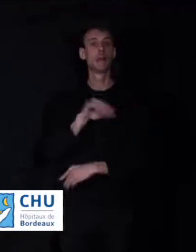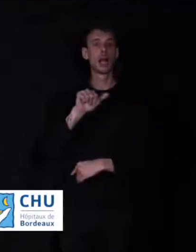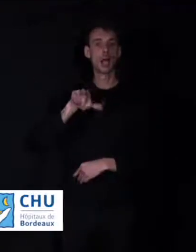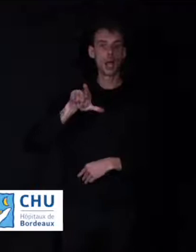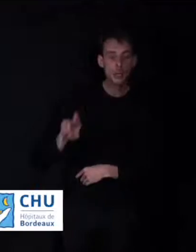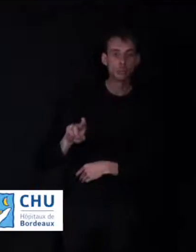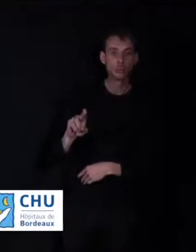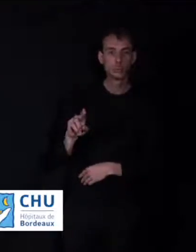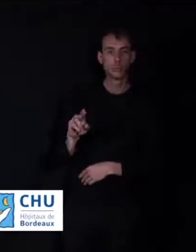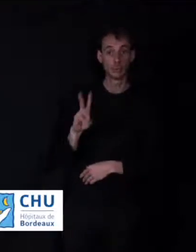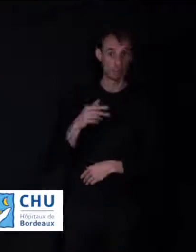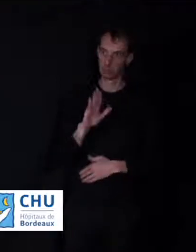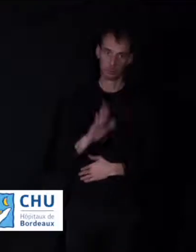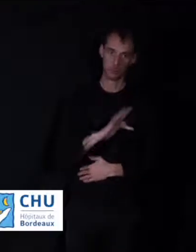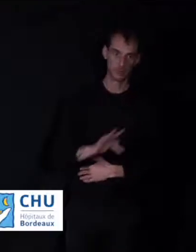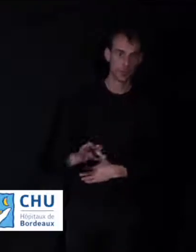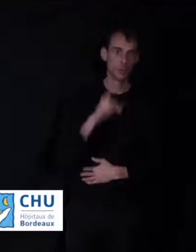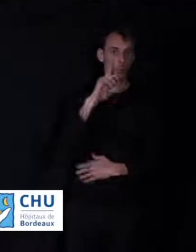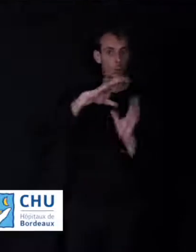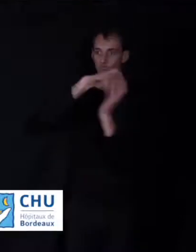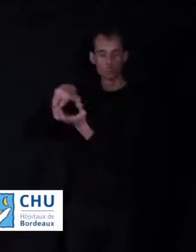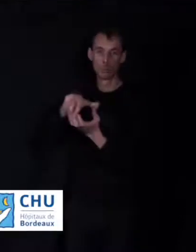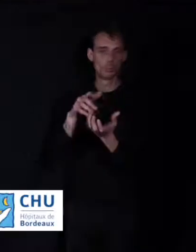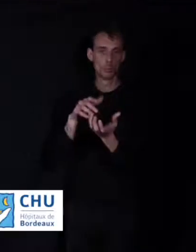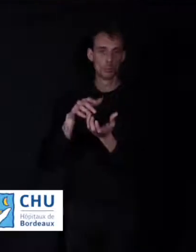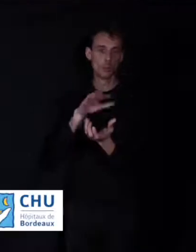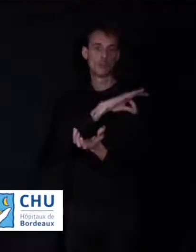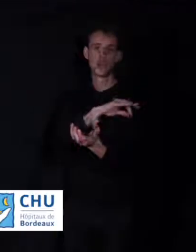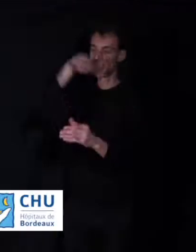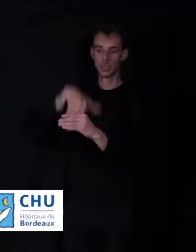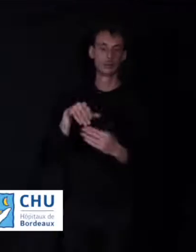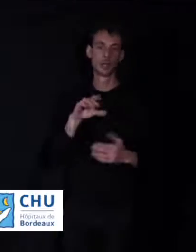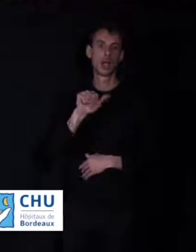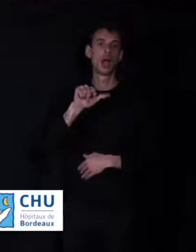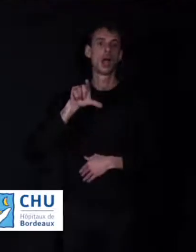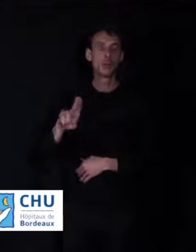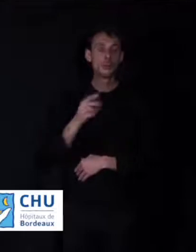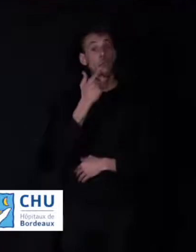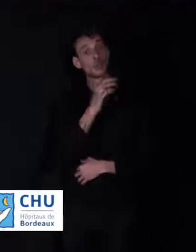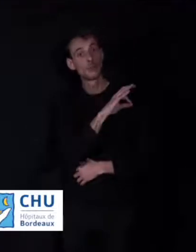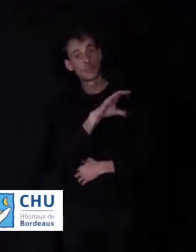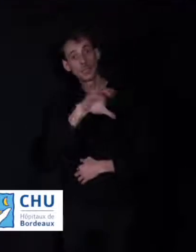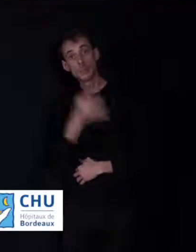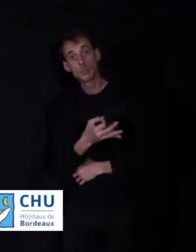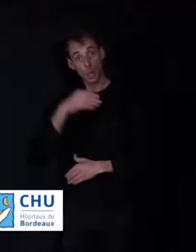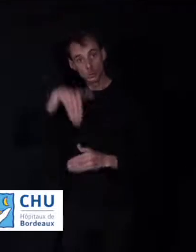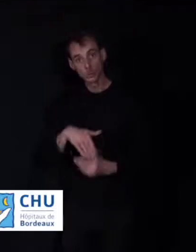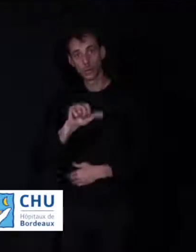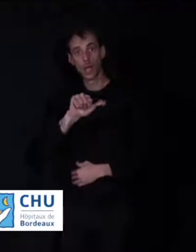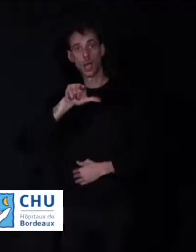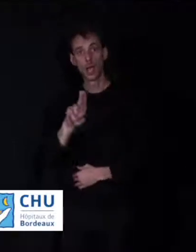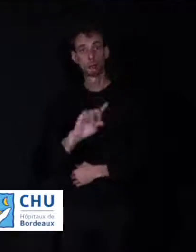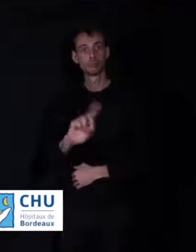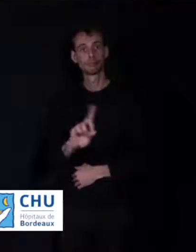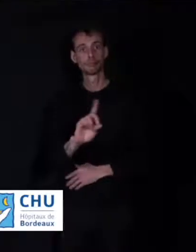même utilisé dans les vaccins dans le monde entier. Alors tous les vaccins ne contiennent pas de l'aluminium, ça aussi, idée reçue qu'il faut remettre en